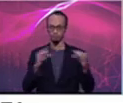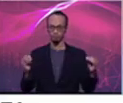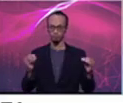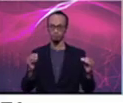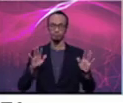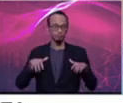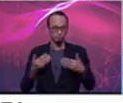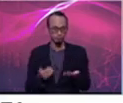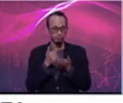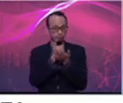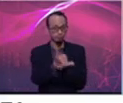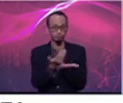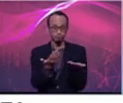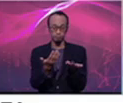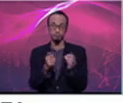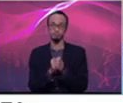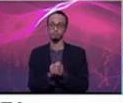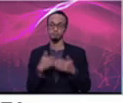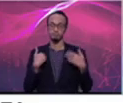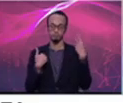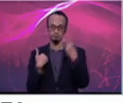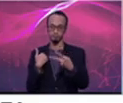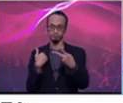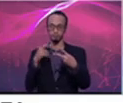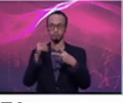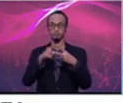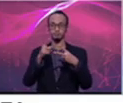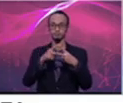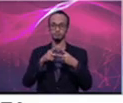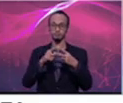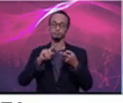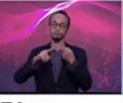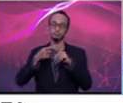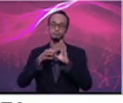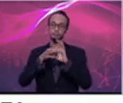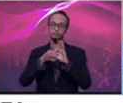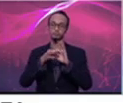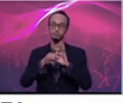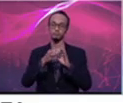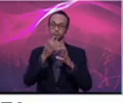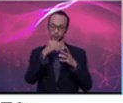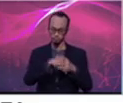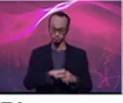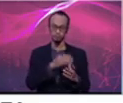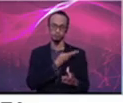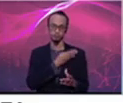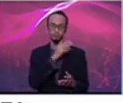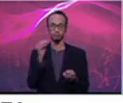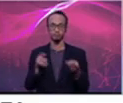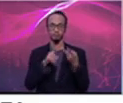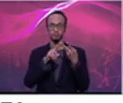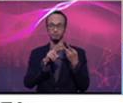macam mana kita memberi bantuan ialah melalui ada dua cara melalui Rakan kerjasama kita yang berada di dalam Gaza sendiri dan satu